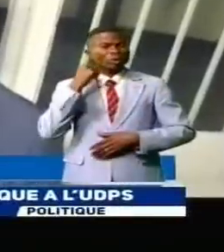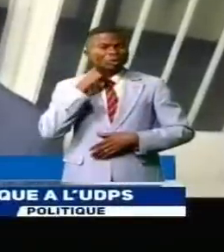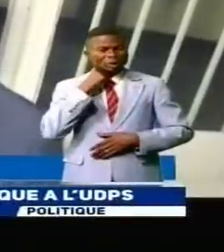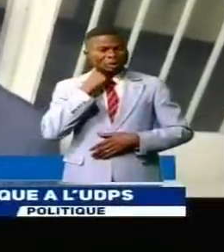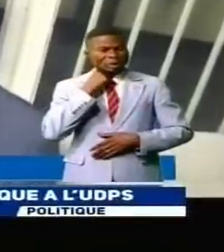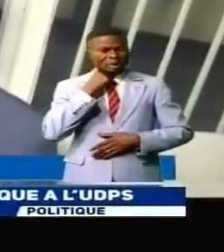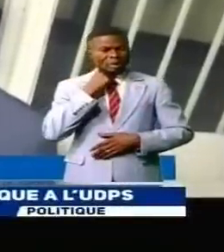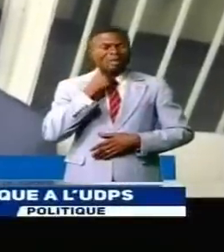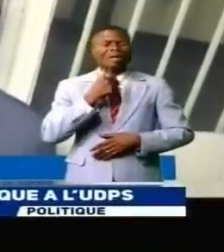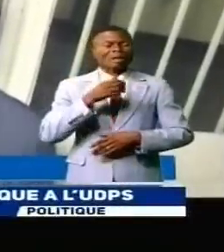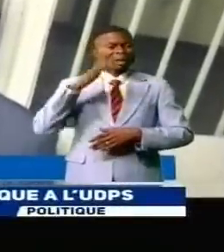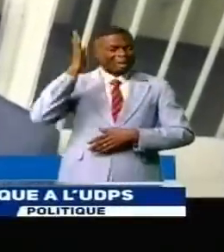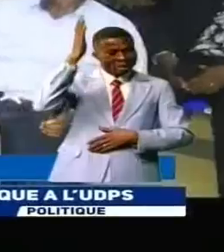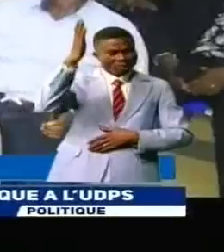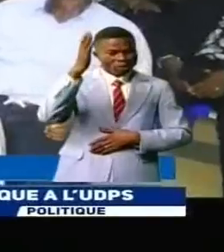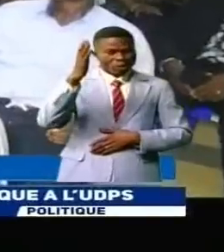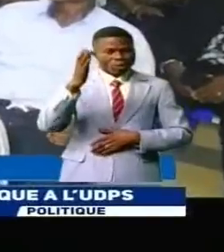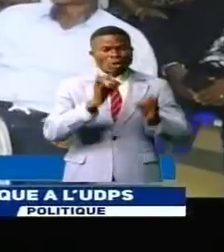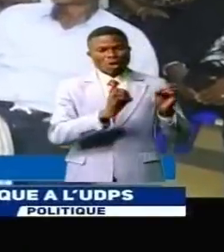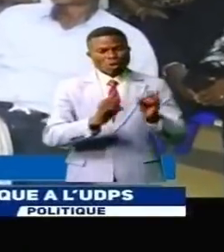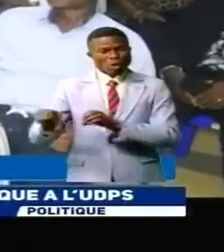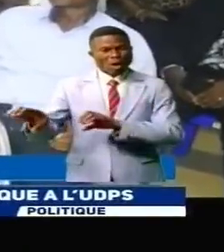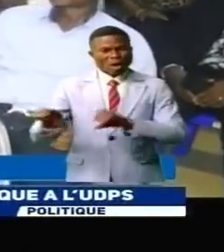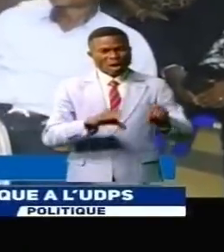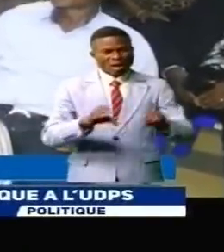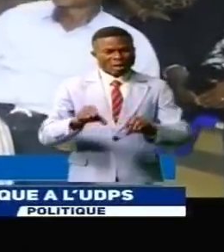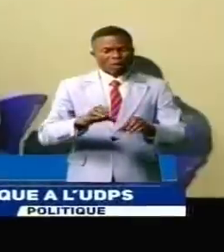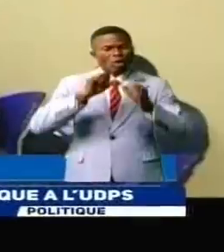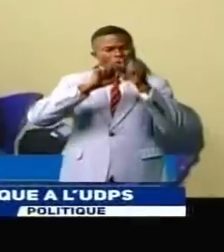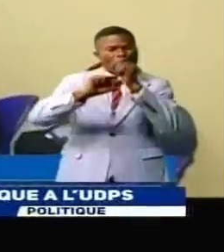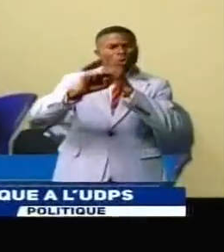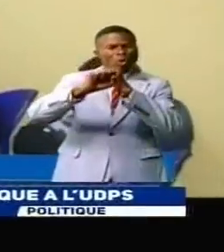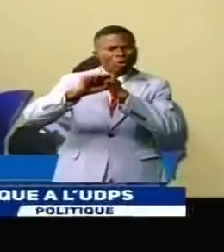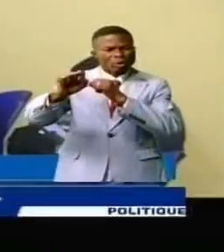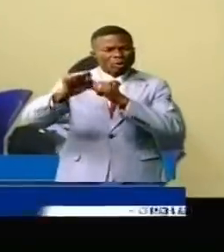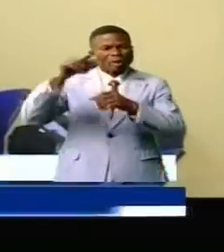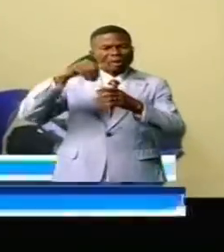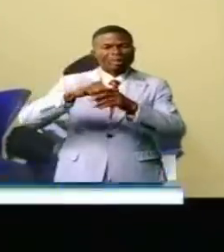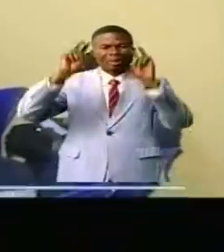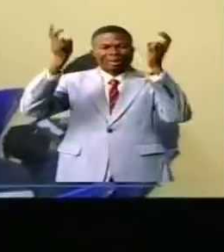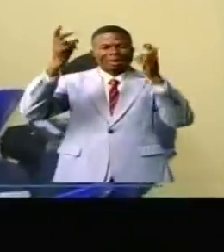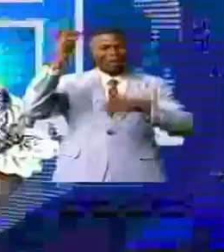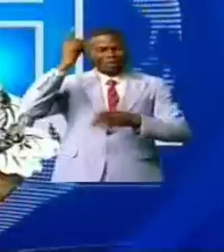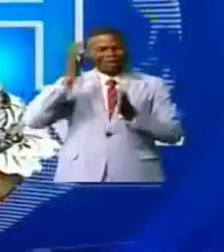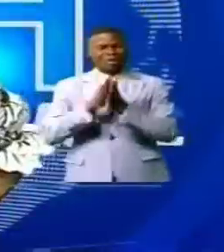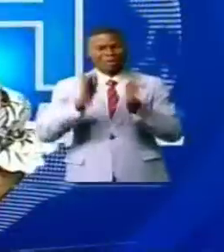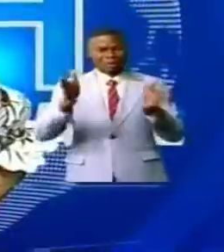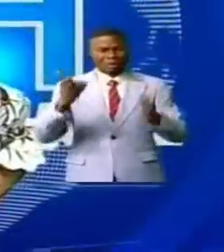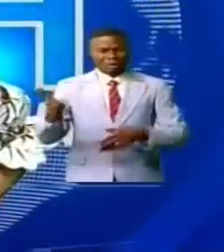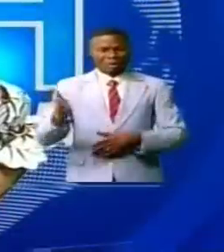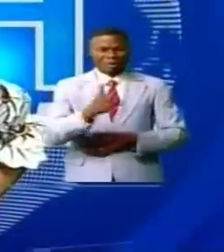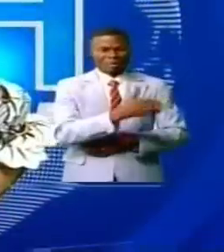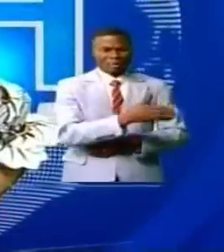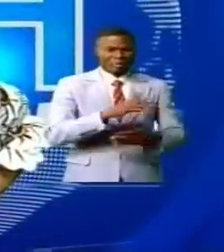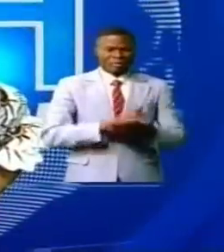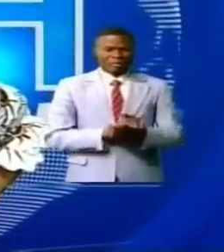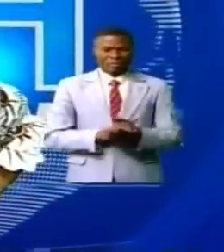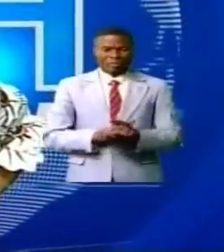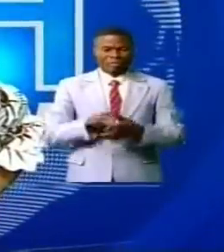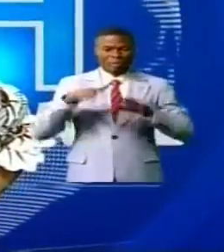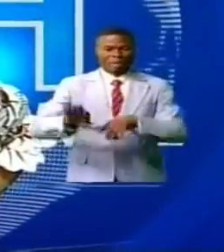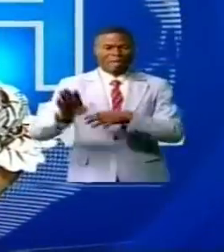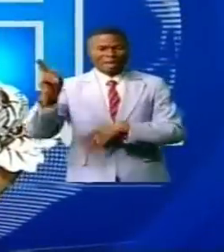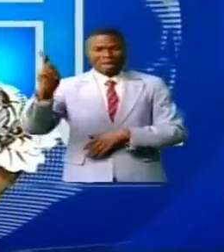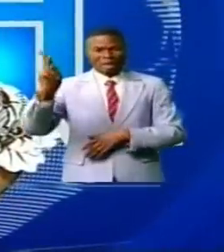mener dans les tout prochains jours les actions de sensibilisation à travers la ville de Kinshasa. La rivière Kalamu